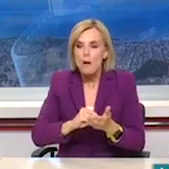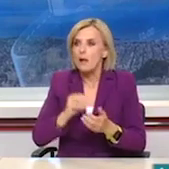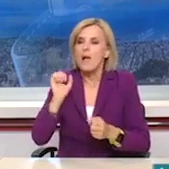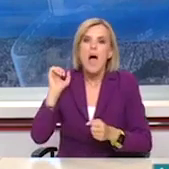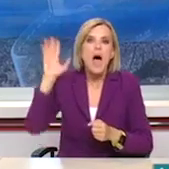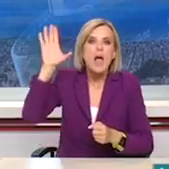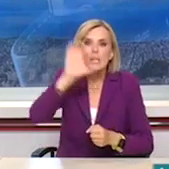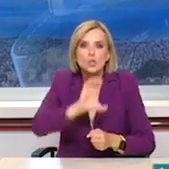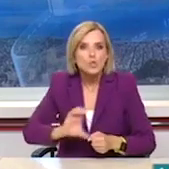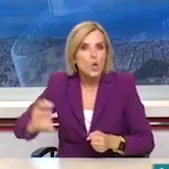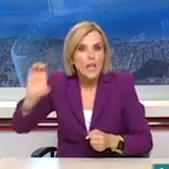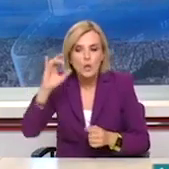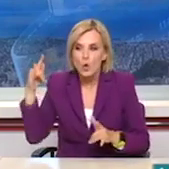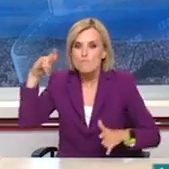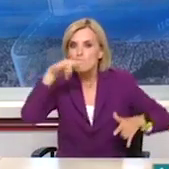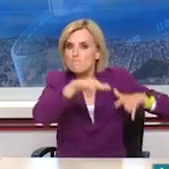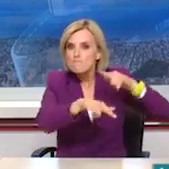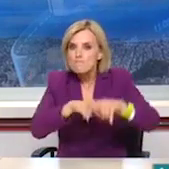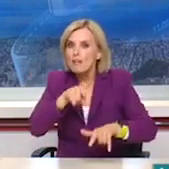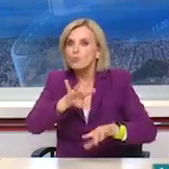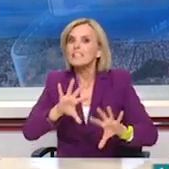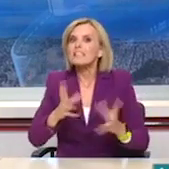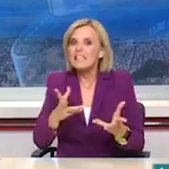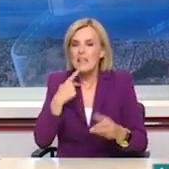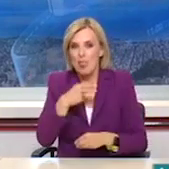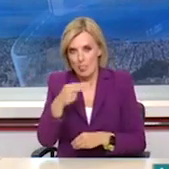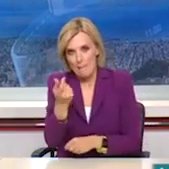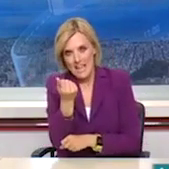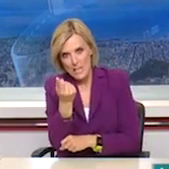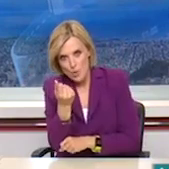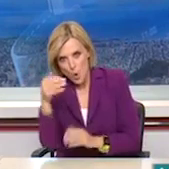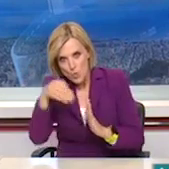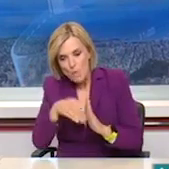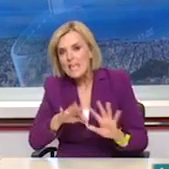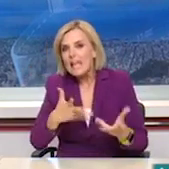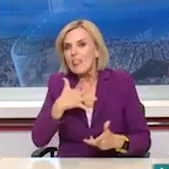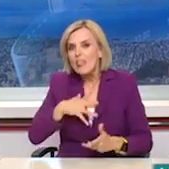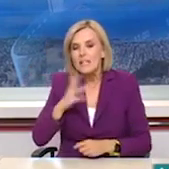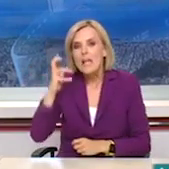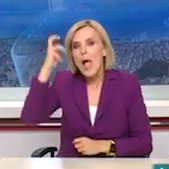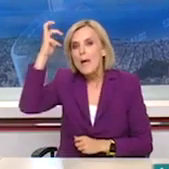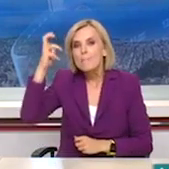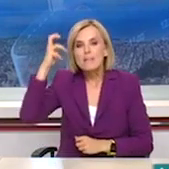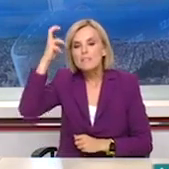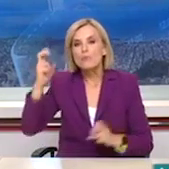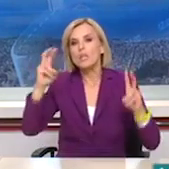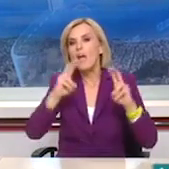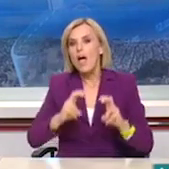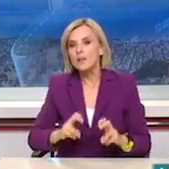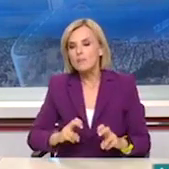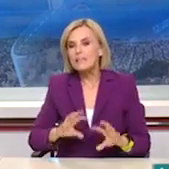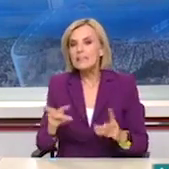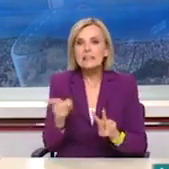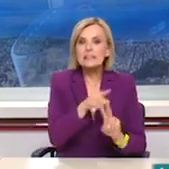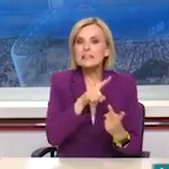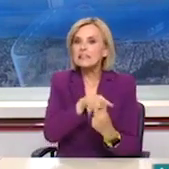τουρισμό έχει επιστημονικό έρισμα ή είναι μόνο οικονομικοί οι λόγοι? Ναι. Νομίζω ότι απάντησα εν μέρη στο